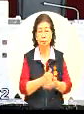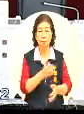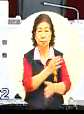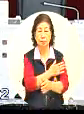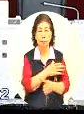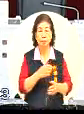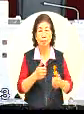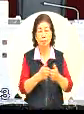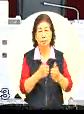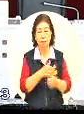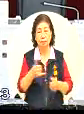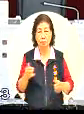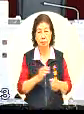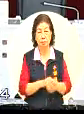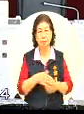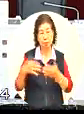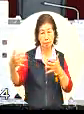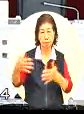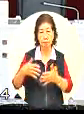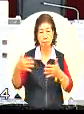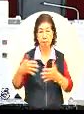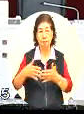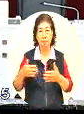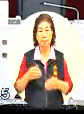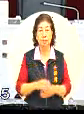议员翠鸾质询。